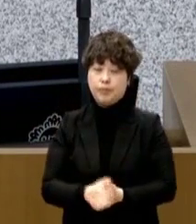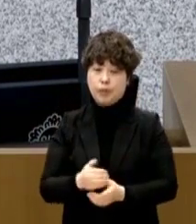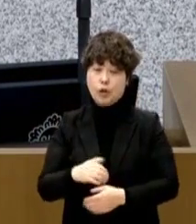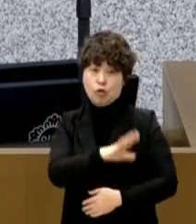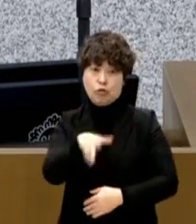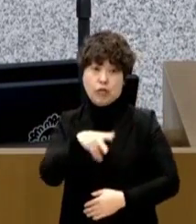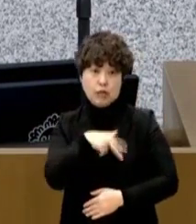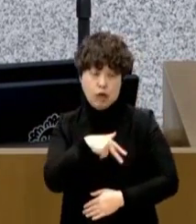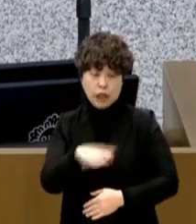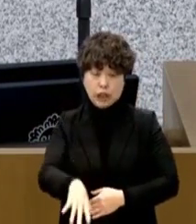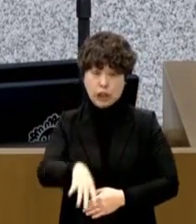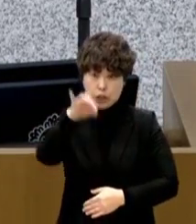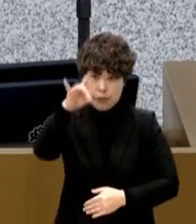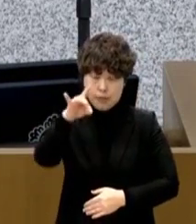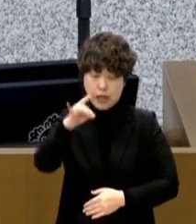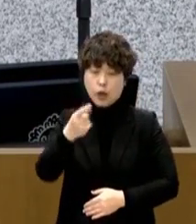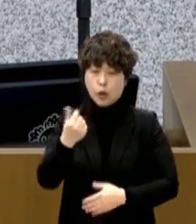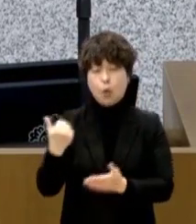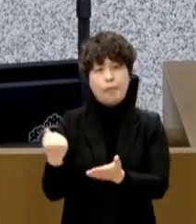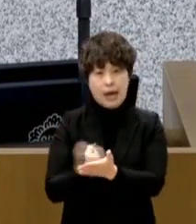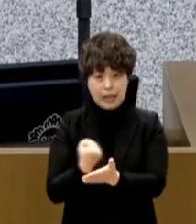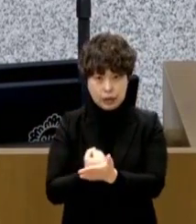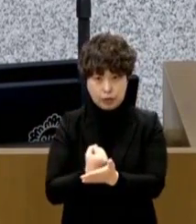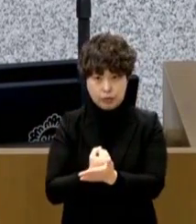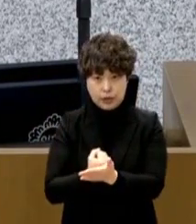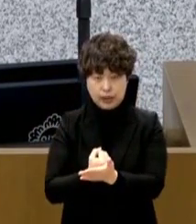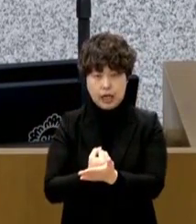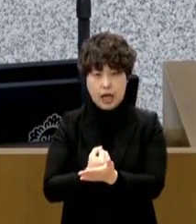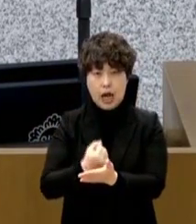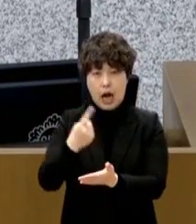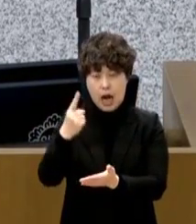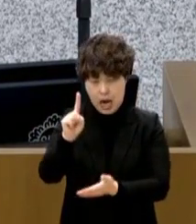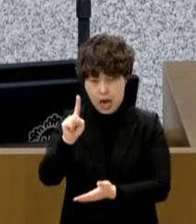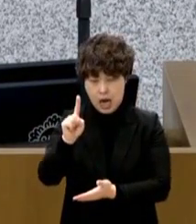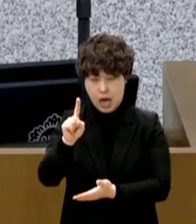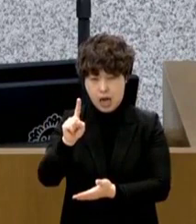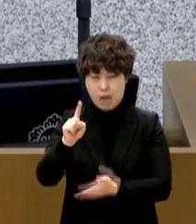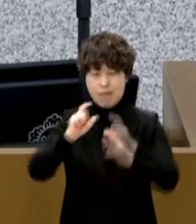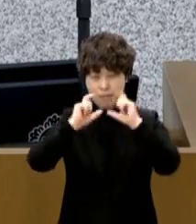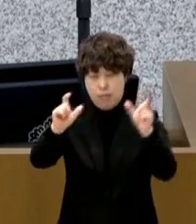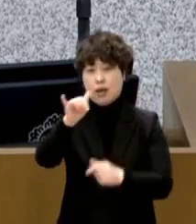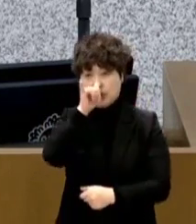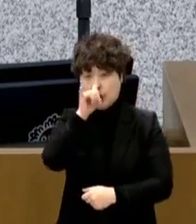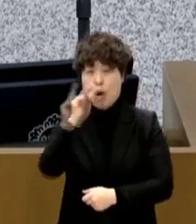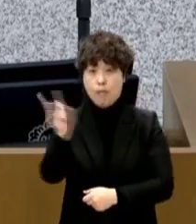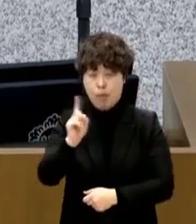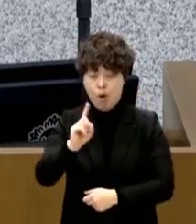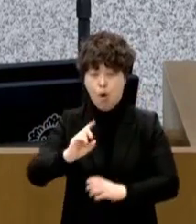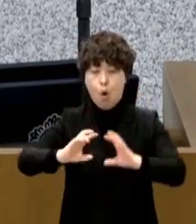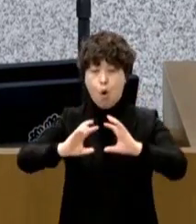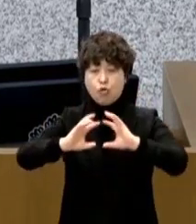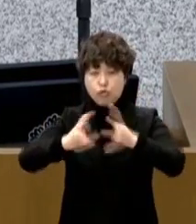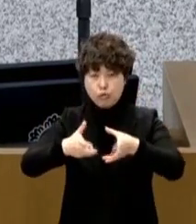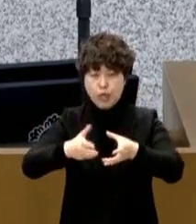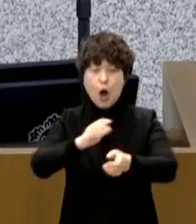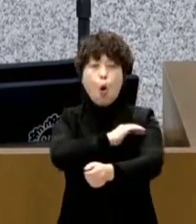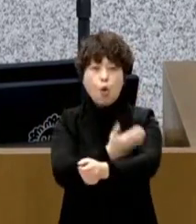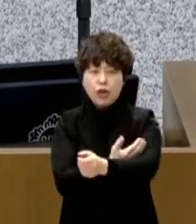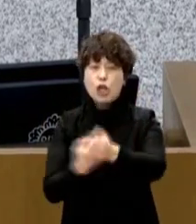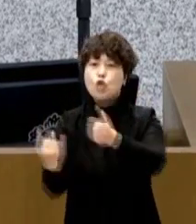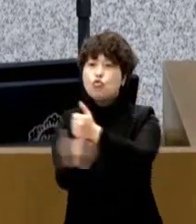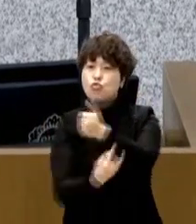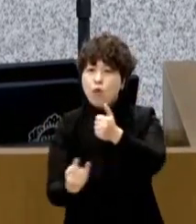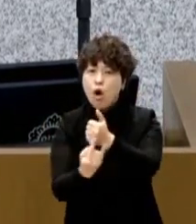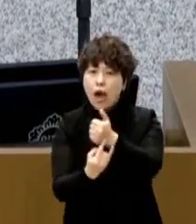경기도의회는 연초 씁쓸한 성적표 하나를 받아들었습니다. 바로 국민권익위원회의